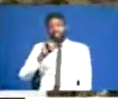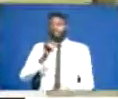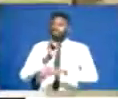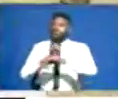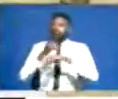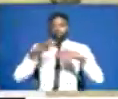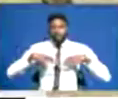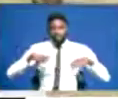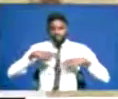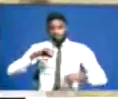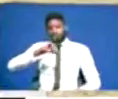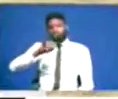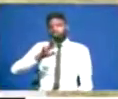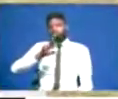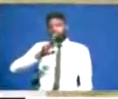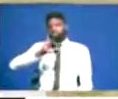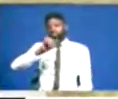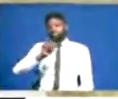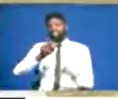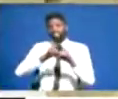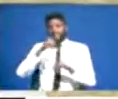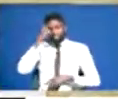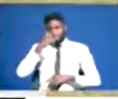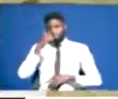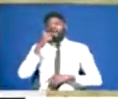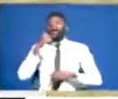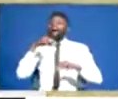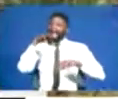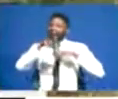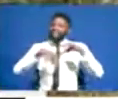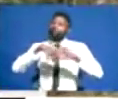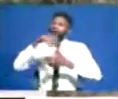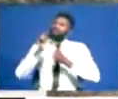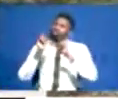the marauding animals following attacks involving 2 people at Witeithi village in